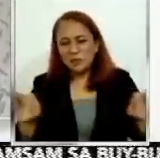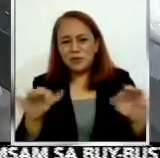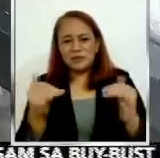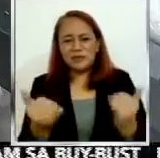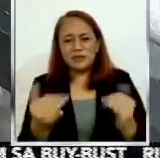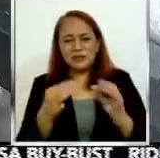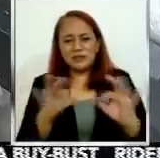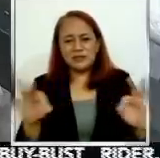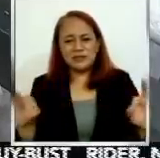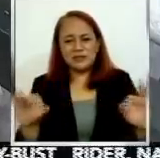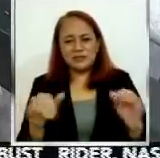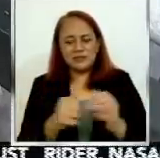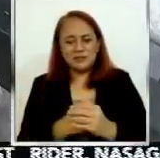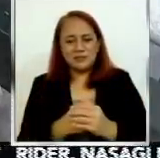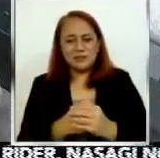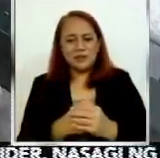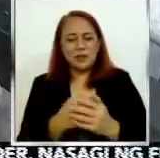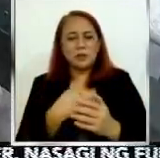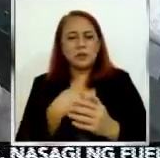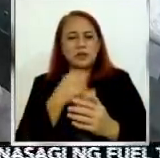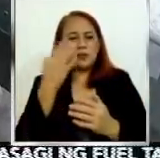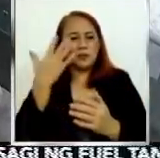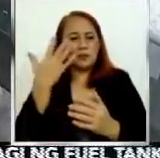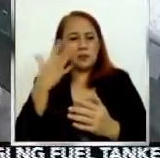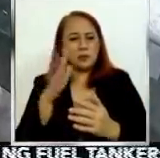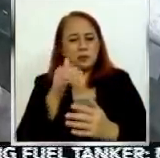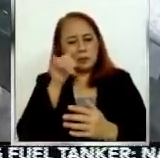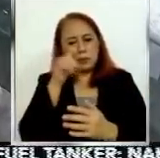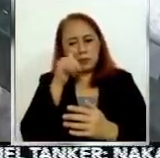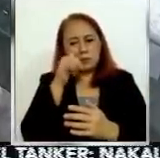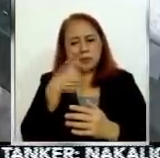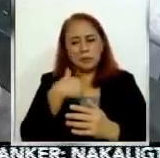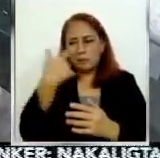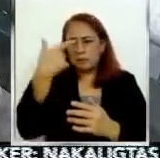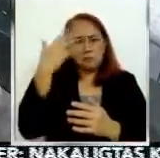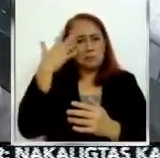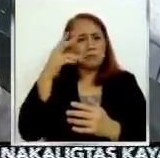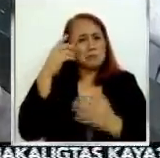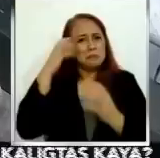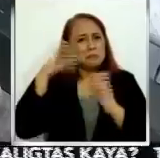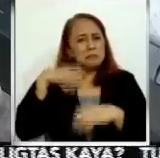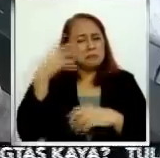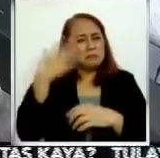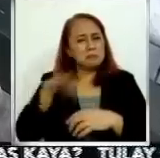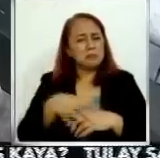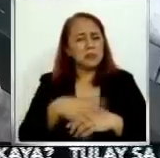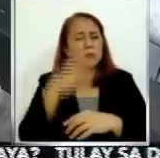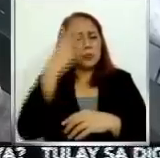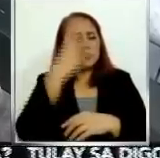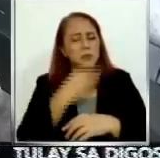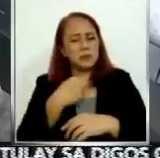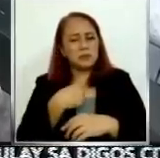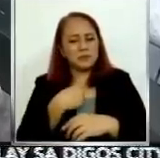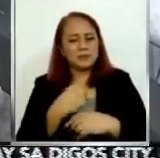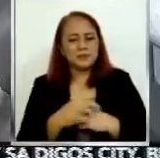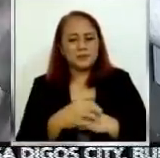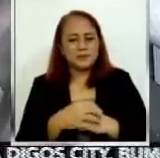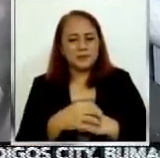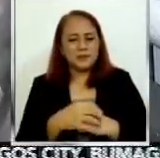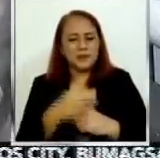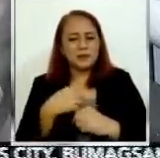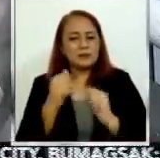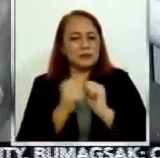po. Di ko pa alam na binidyuan na pala ako. Tutulog po kasi ako niyon eh. Tapos siya rin.